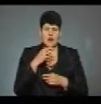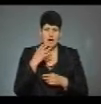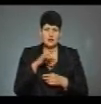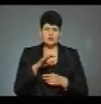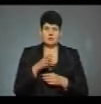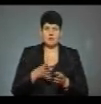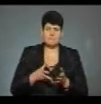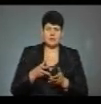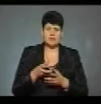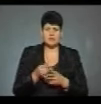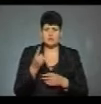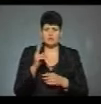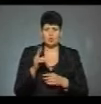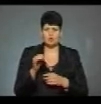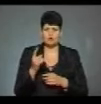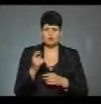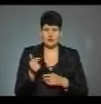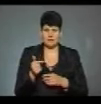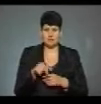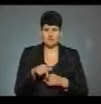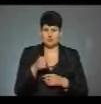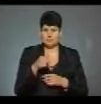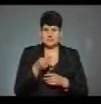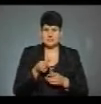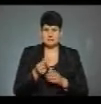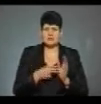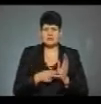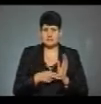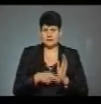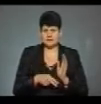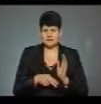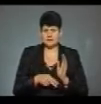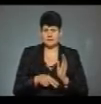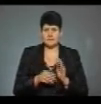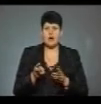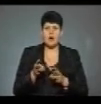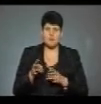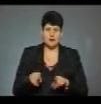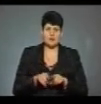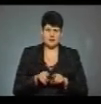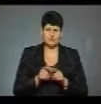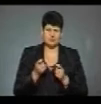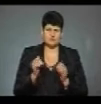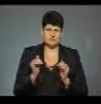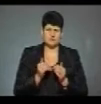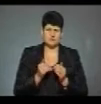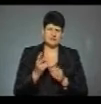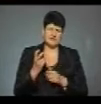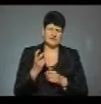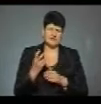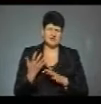ми оплачували за один куб 100 гривень, до цього місця ми заплатили 70. А опалення також вийшло менше на гривень